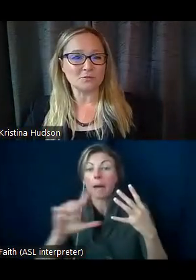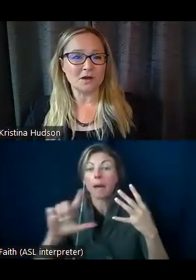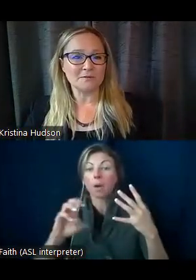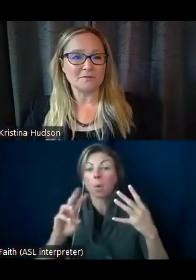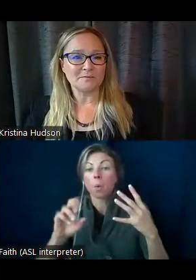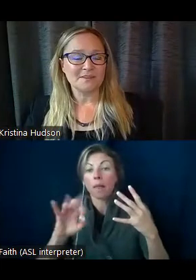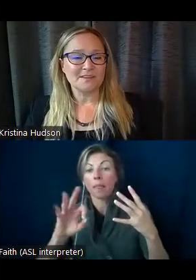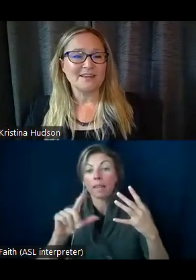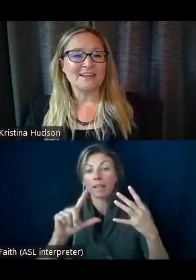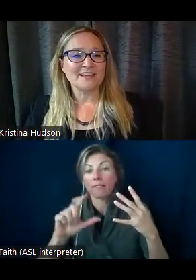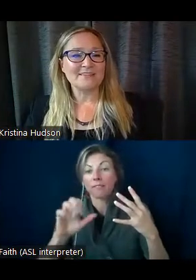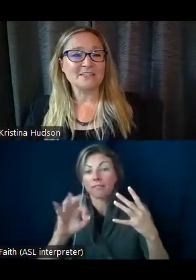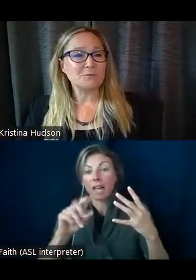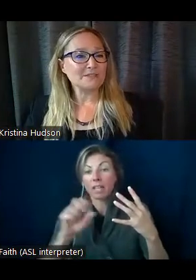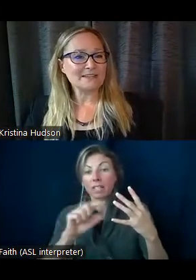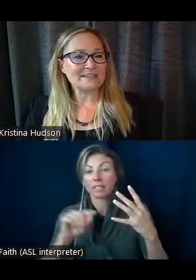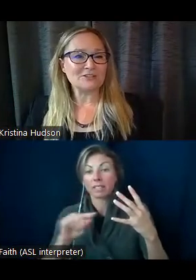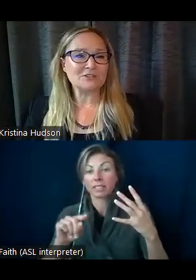그리고